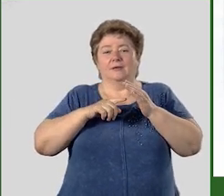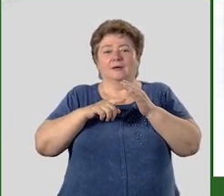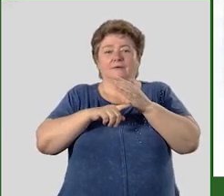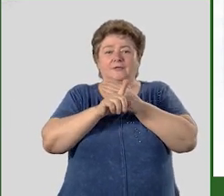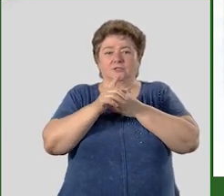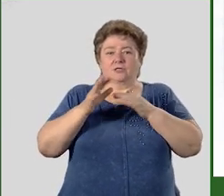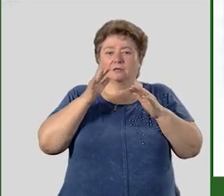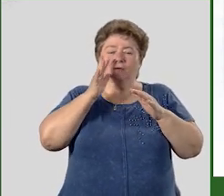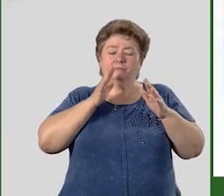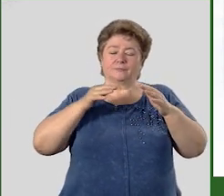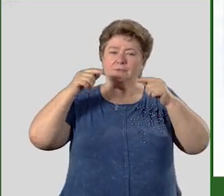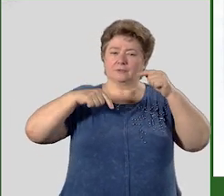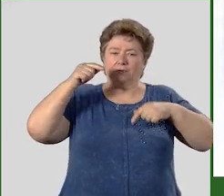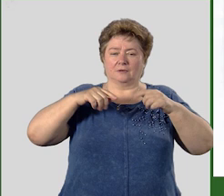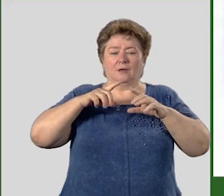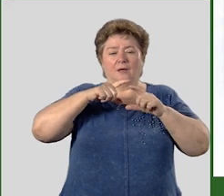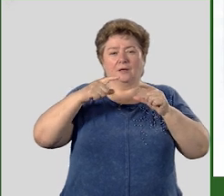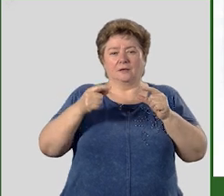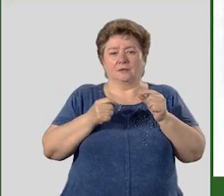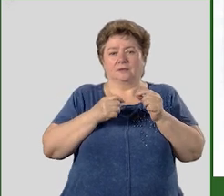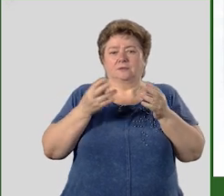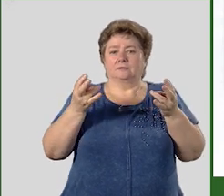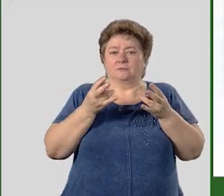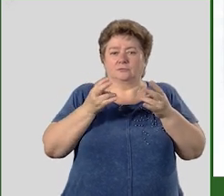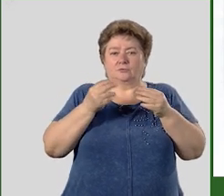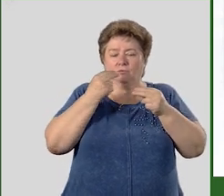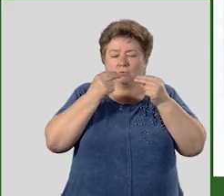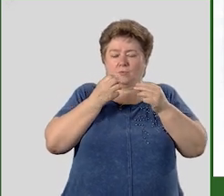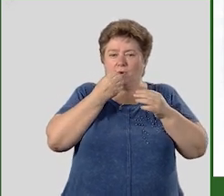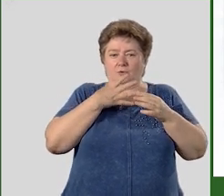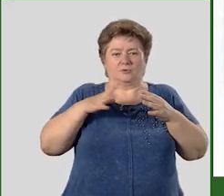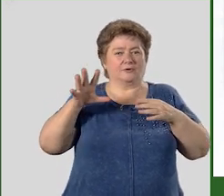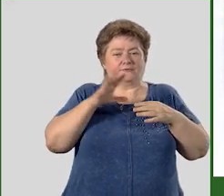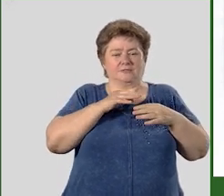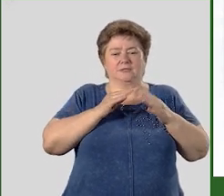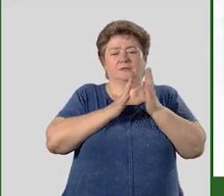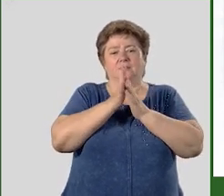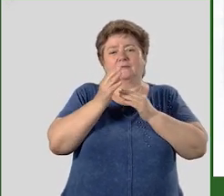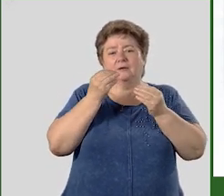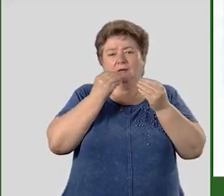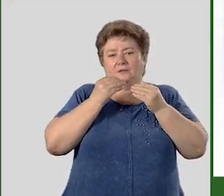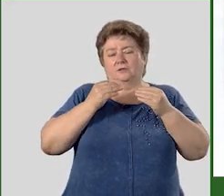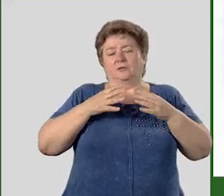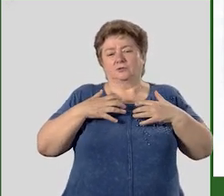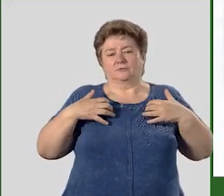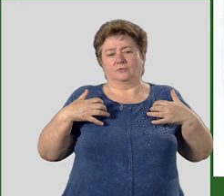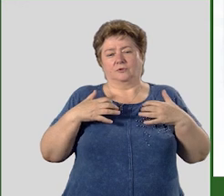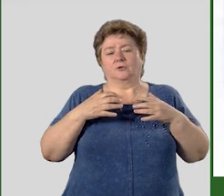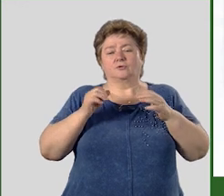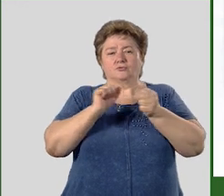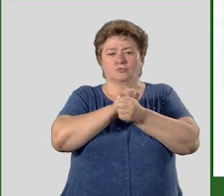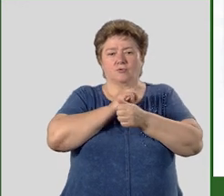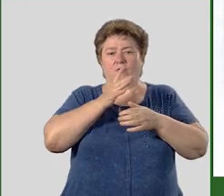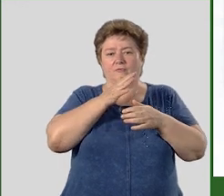начале дождливого сезона ее листья служат хорошим кормом для всех травоядных животных. В